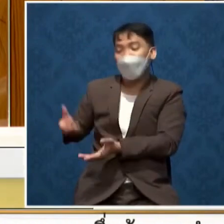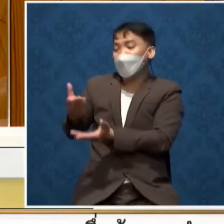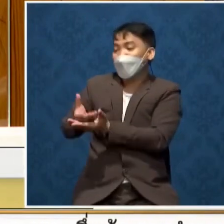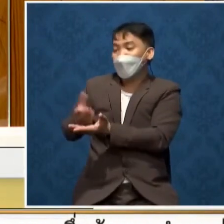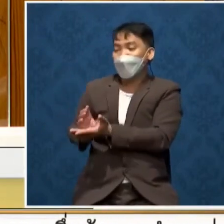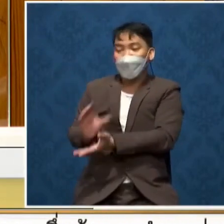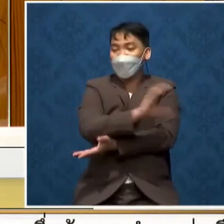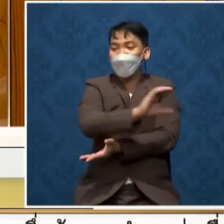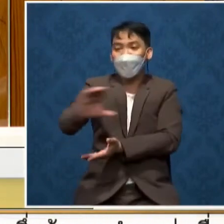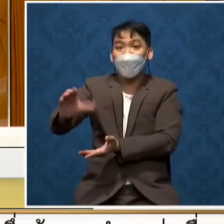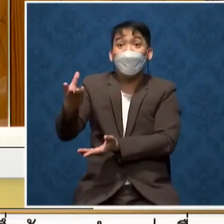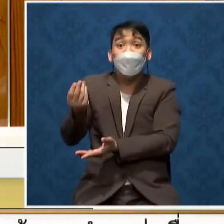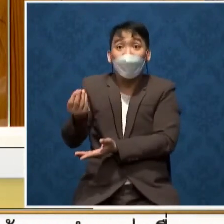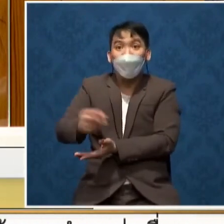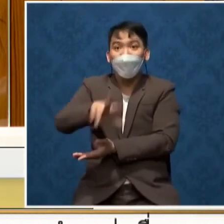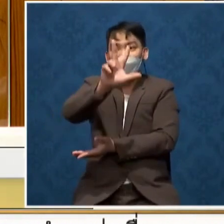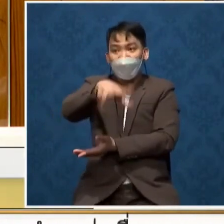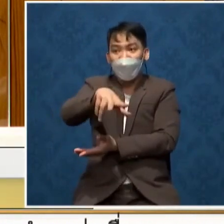น